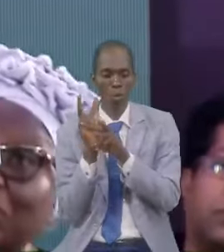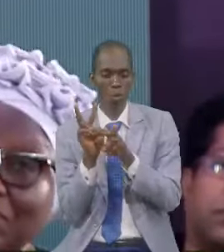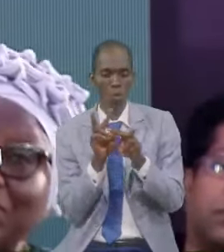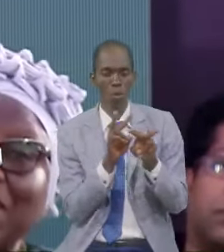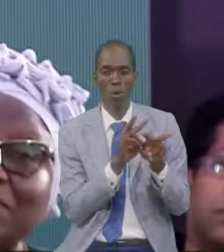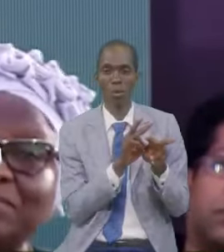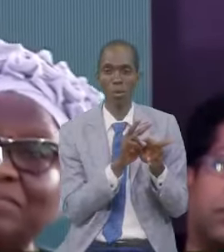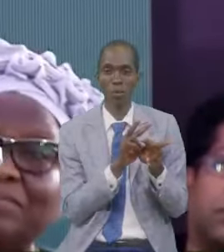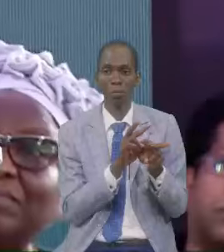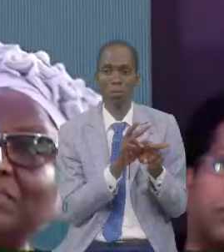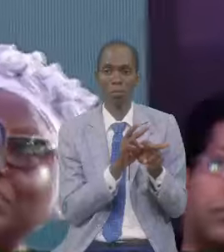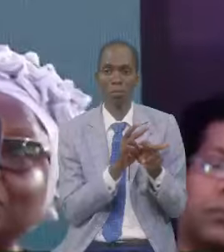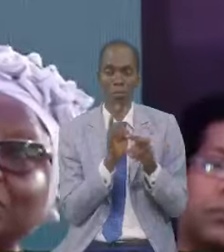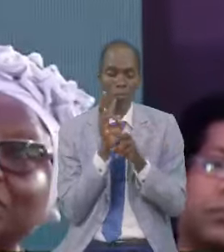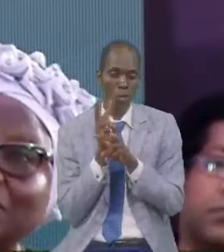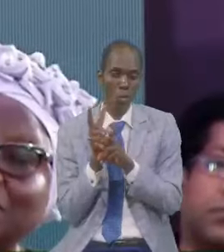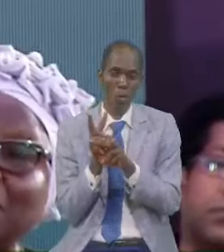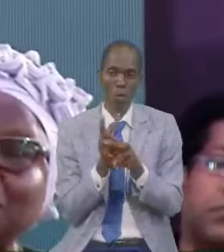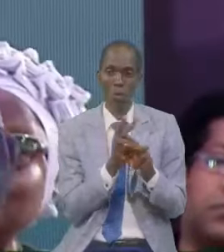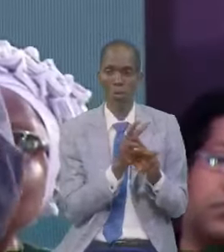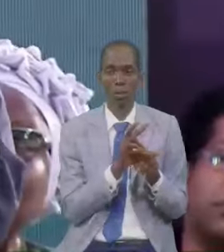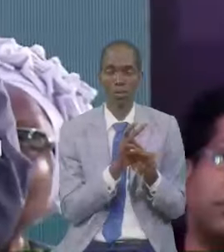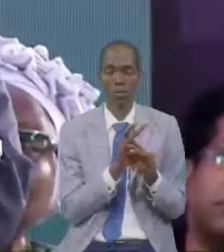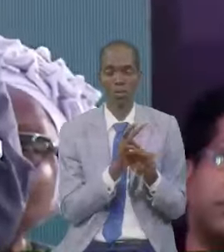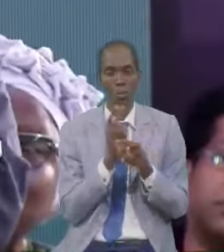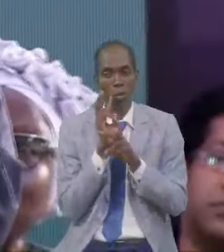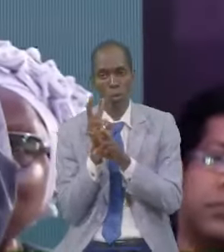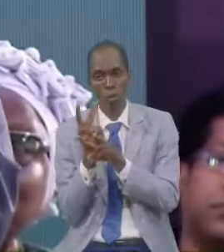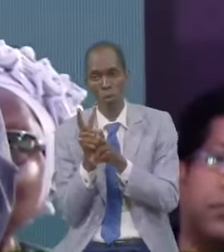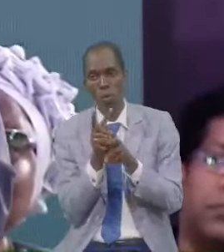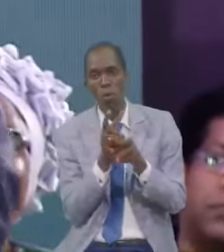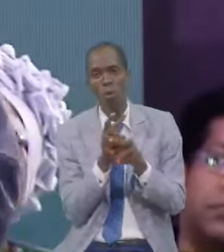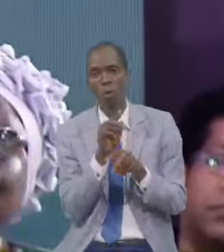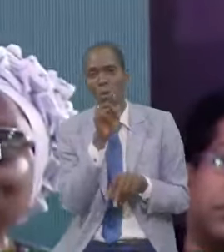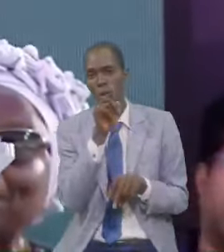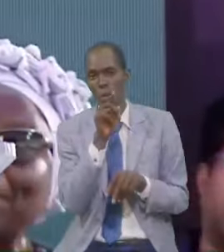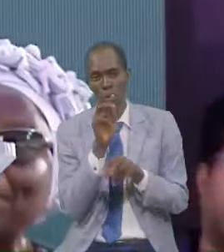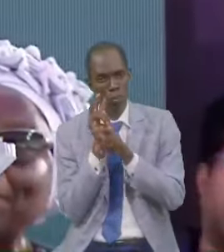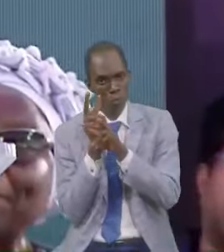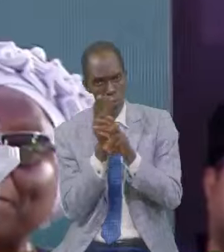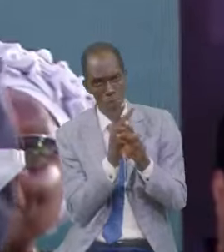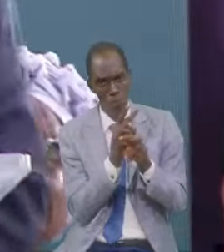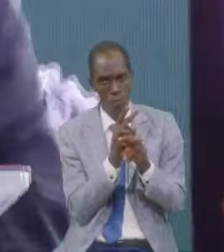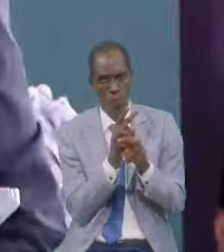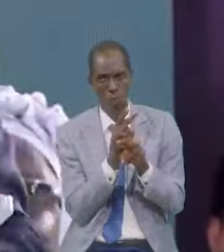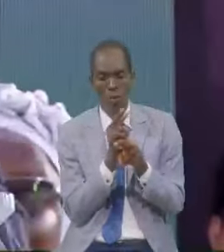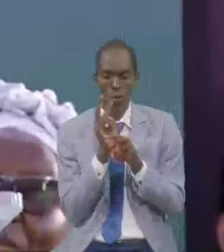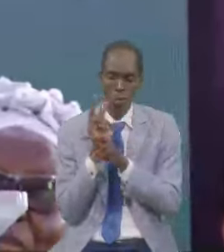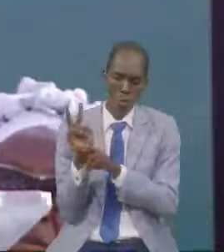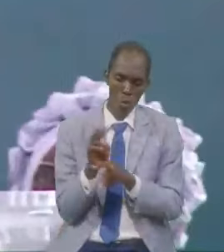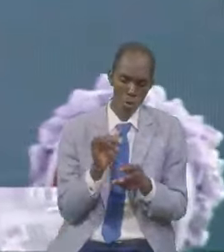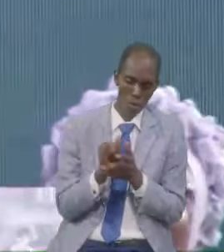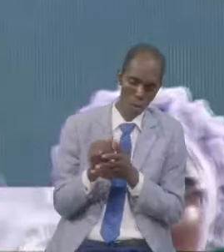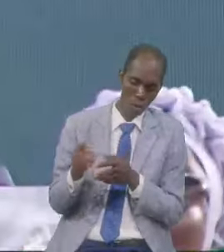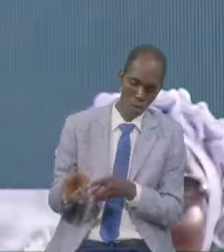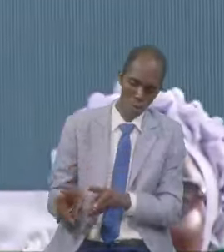Watch. ఏంటి? Watch. గమనించండి. Watch. Watch. Watch that path. ఆ మార్గాన్ని గమనించండి. I